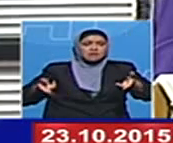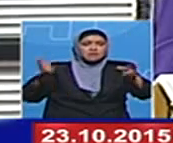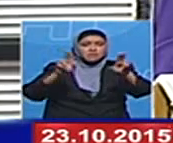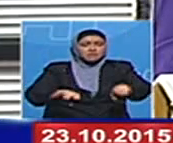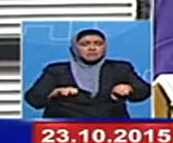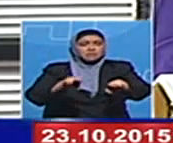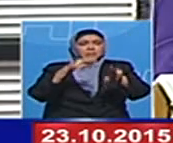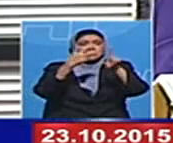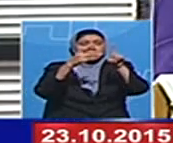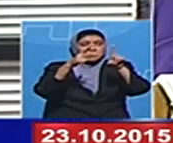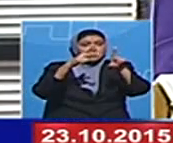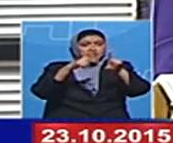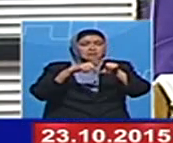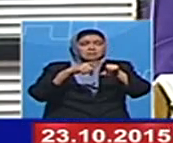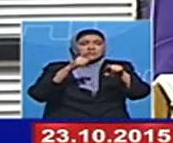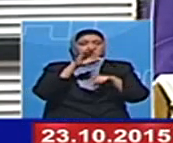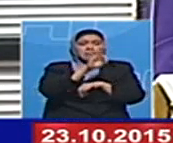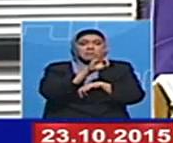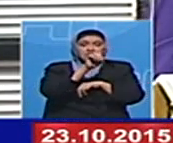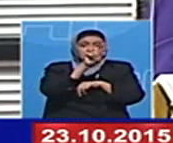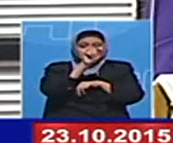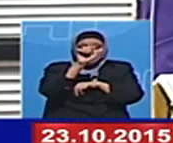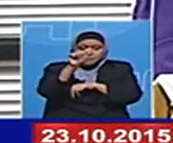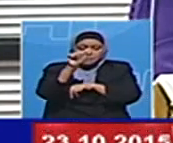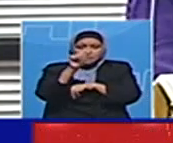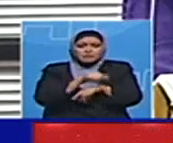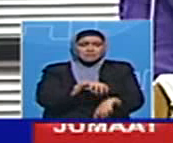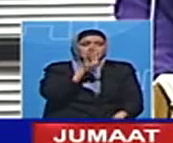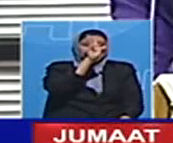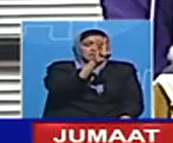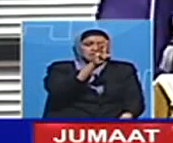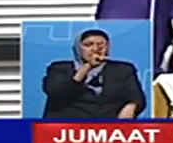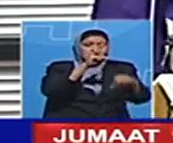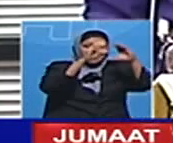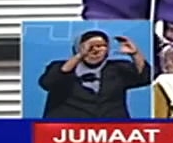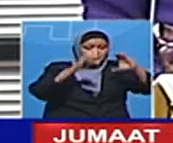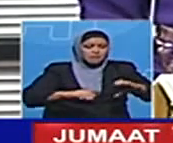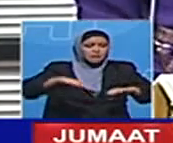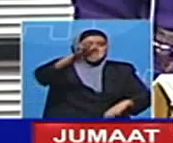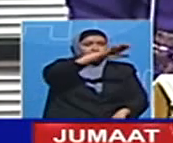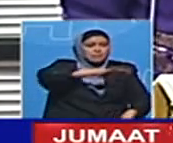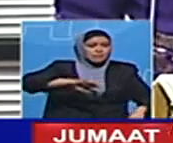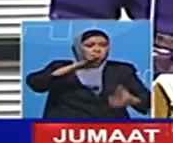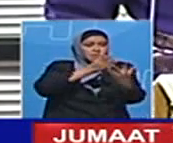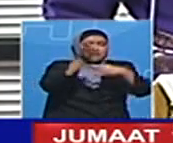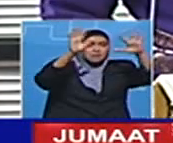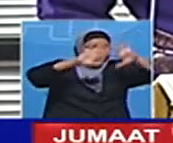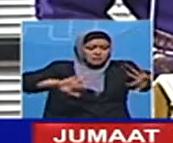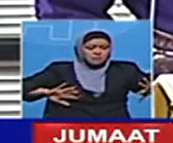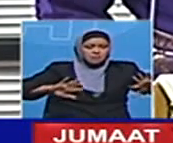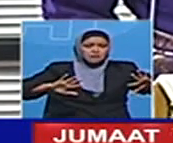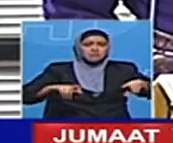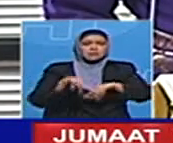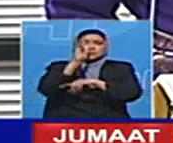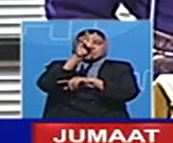perjanjian perdagangan bebas atau FTA iaitu enam secara serantau melalui ASEAN dan tujuh secara